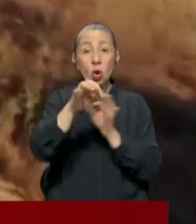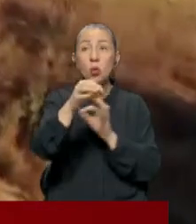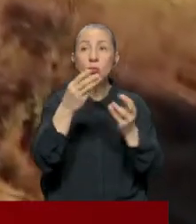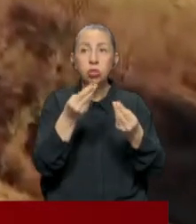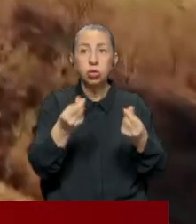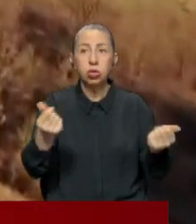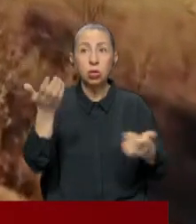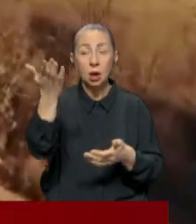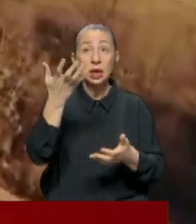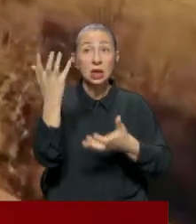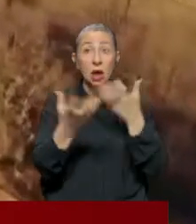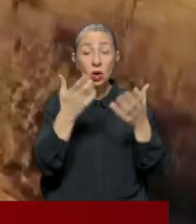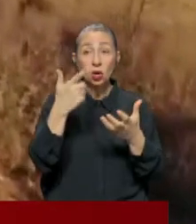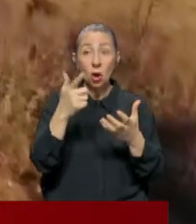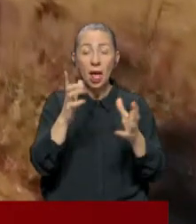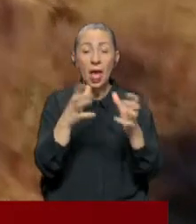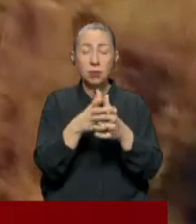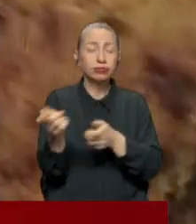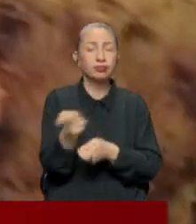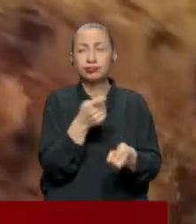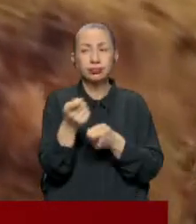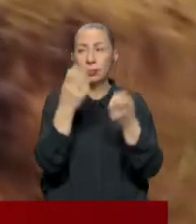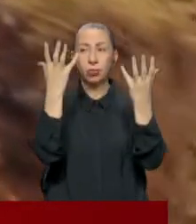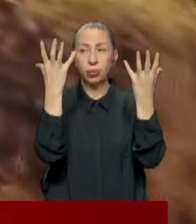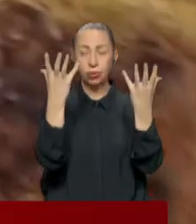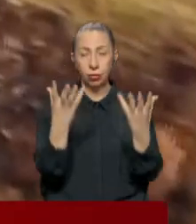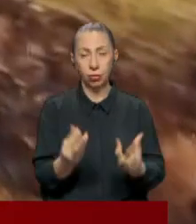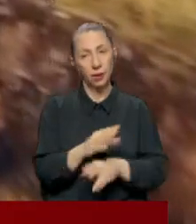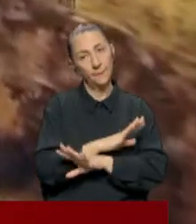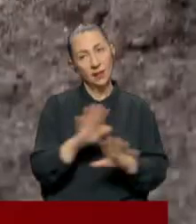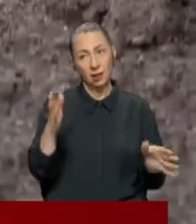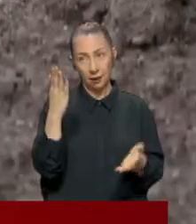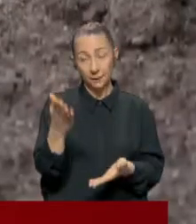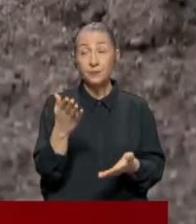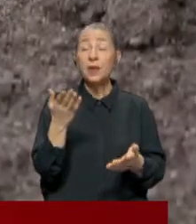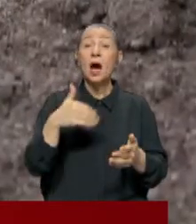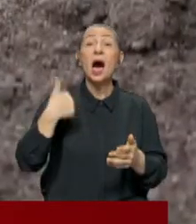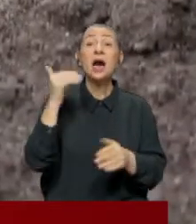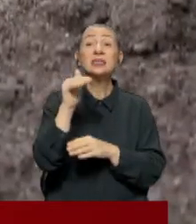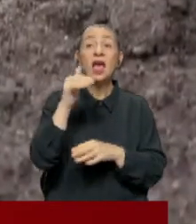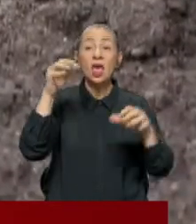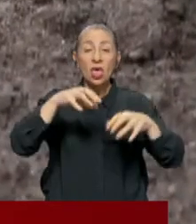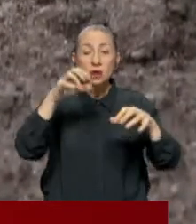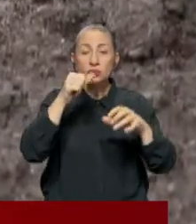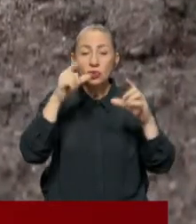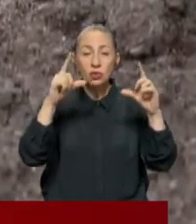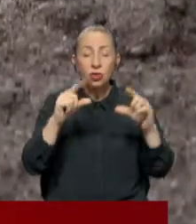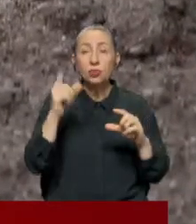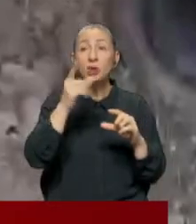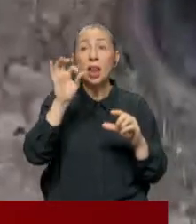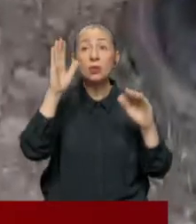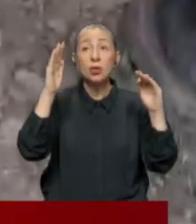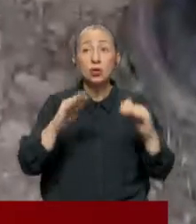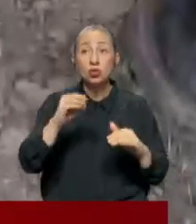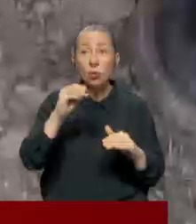kül oldu. Yangın köylüler ve ekiplerin müdahalesiyle çok geçmeden söndürüldü. Aksaray'da ise yağış miktarı %50